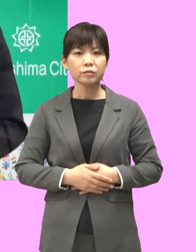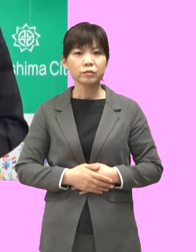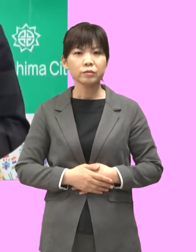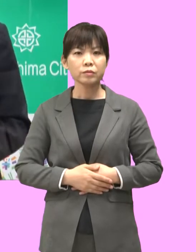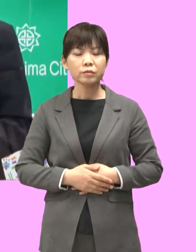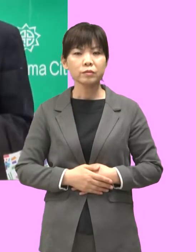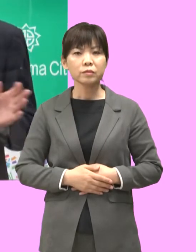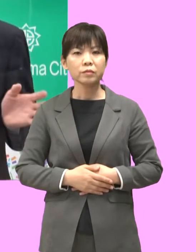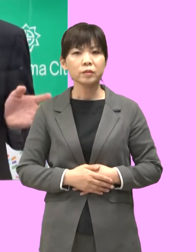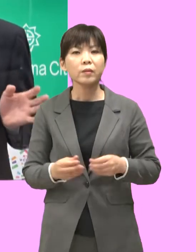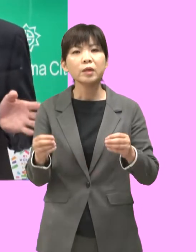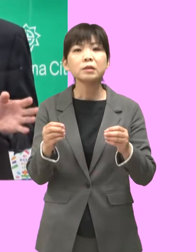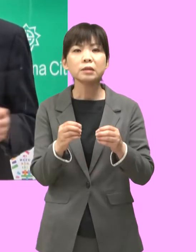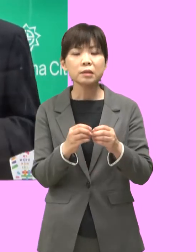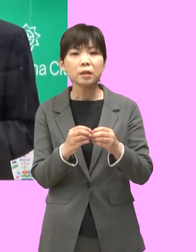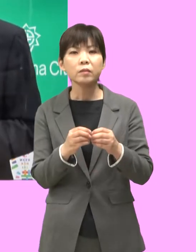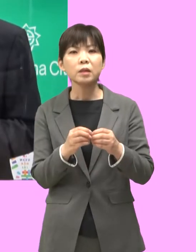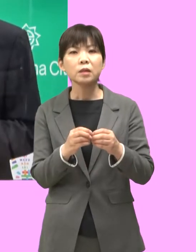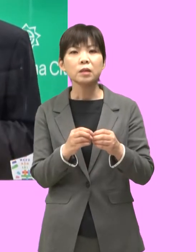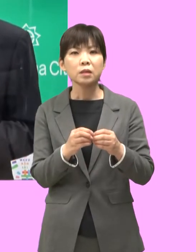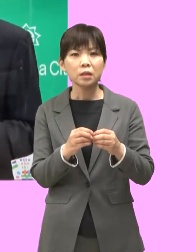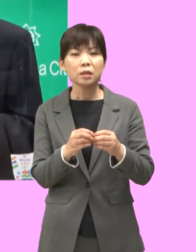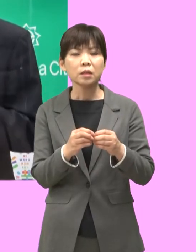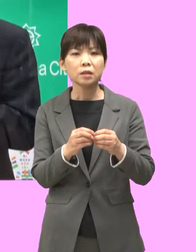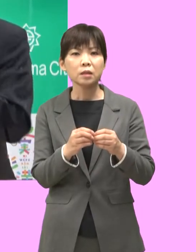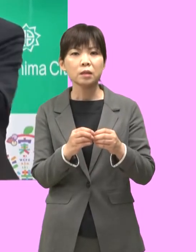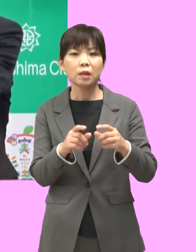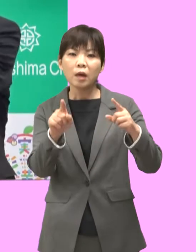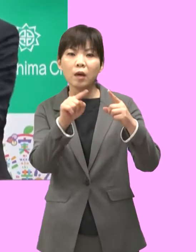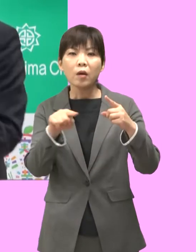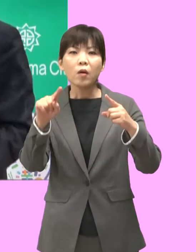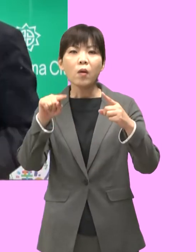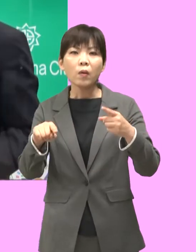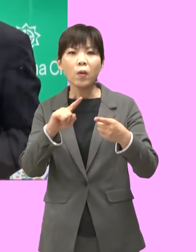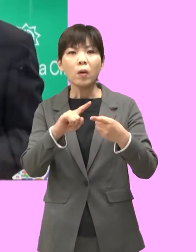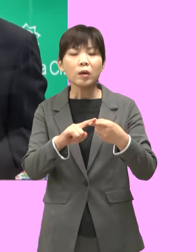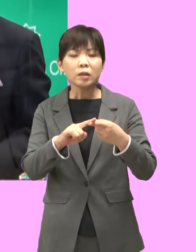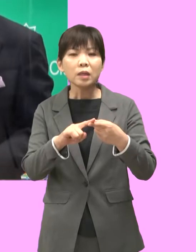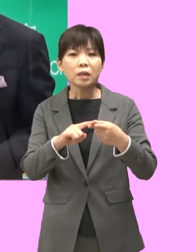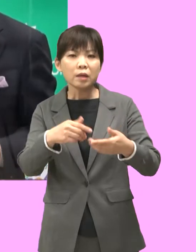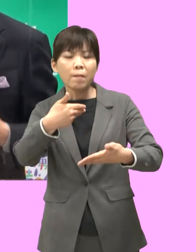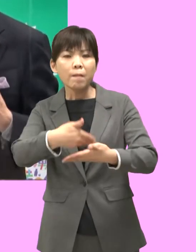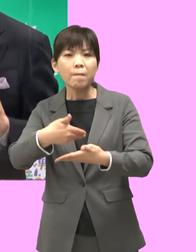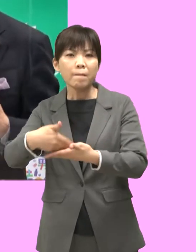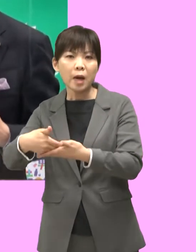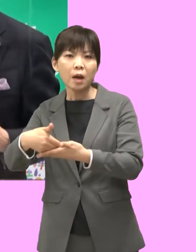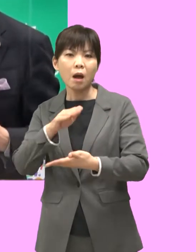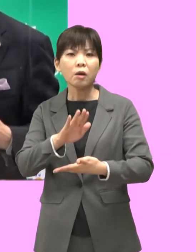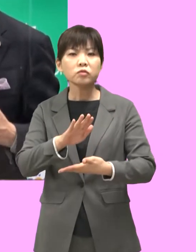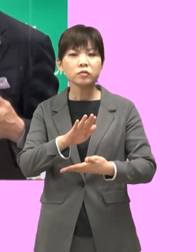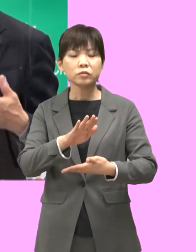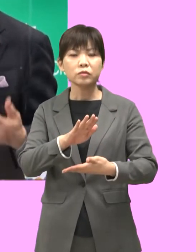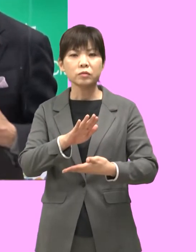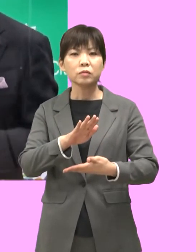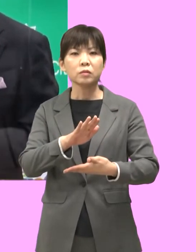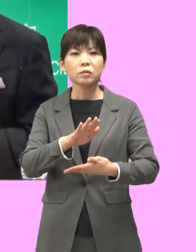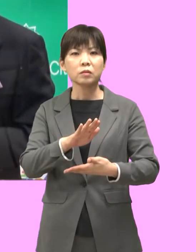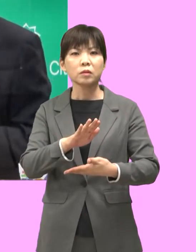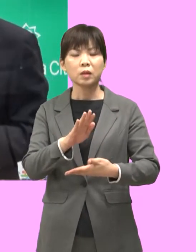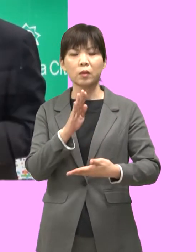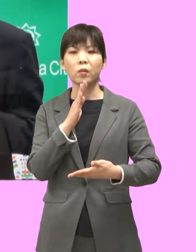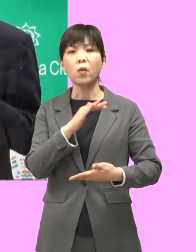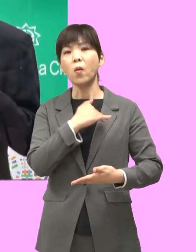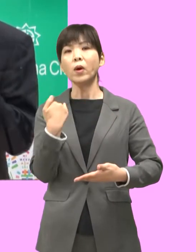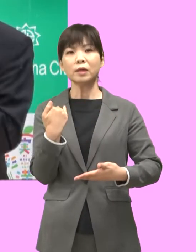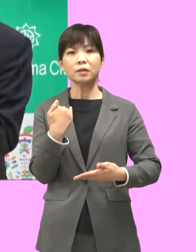まあ、ちなみに いろんな方がですね、例えば公にこういうのやってくれという話があるんですけども、我々とすれば市の財源